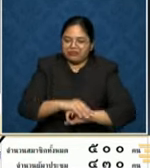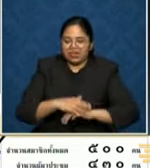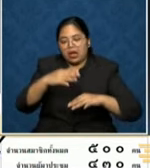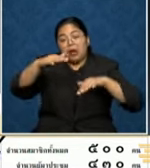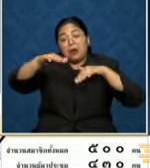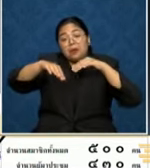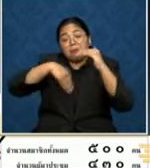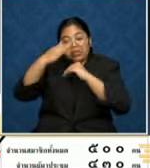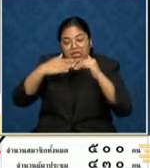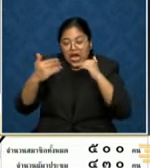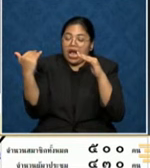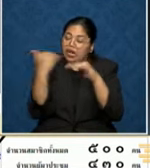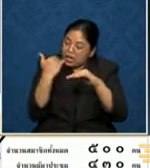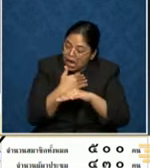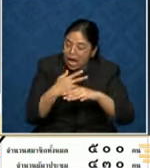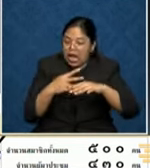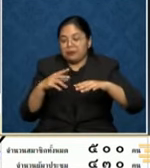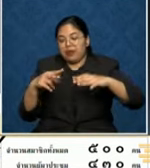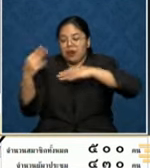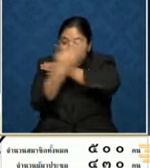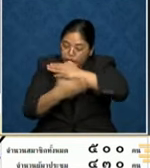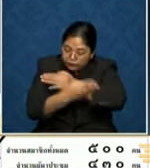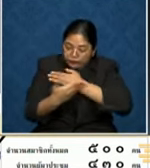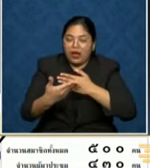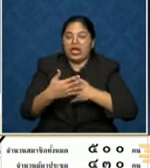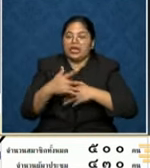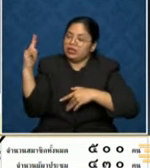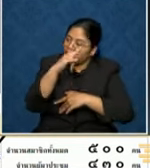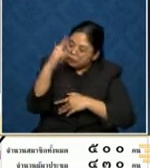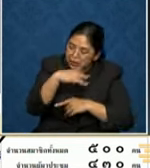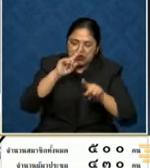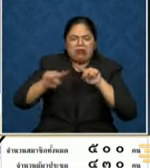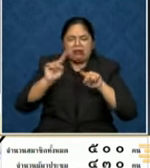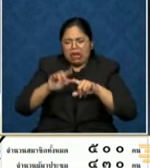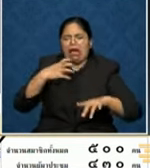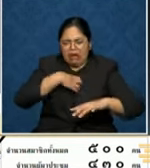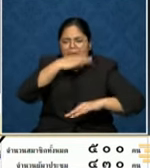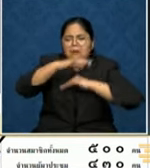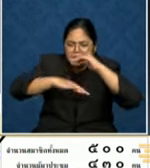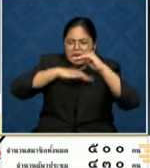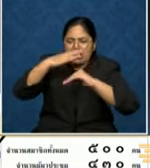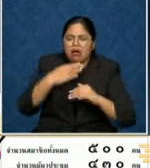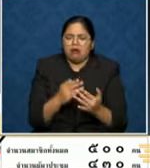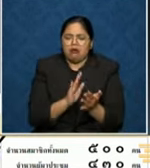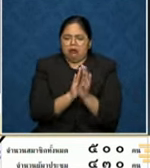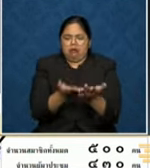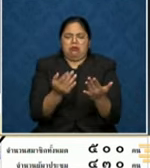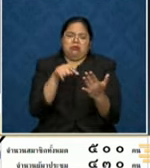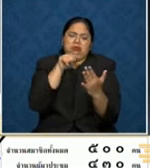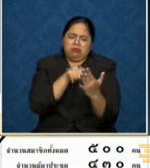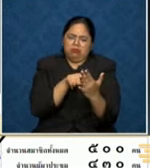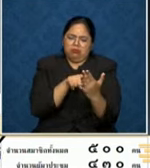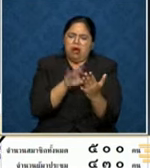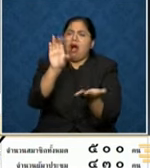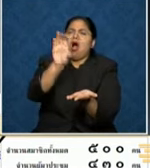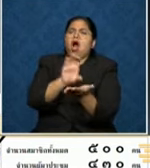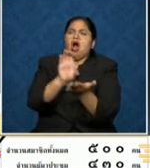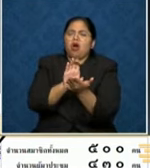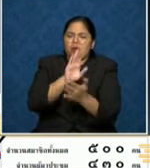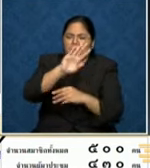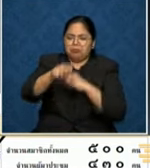ทางน้ำทางรางทางอากาศครับให้ใจเป็นธรรมนะครับผมไปเปิดดูในเอกสารงบประมาณปี2568ทั้งห